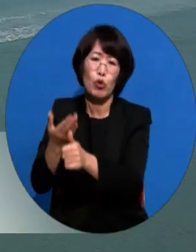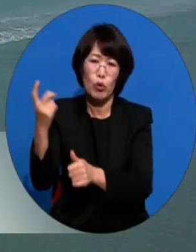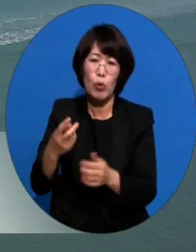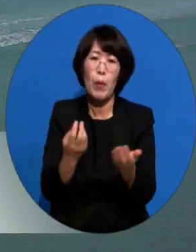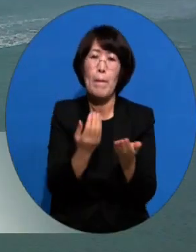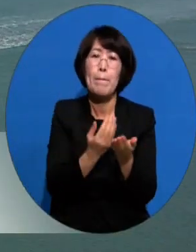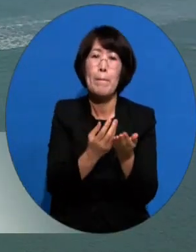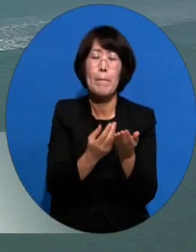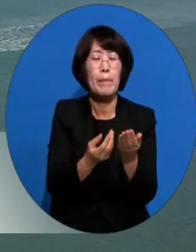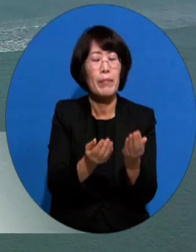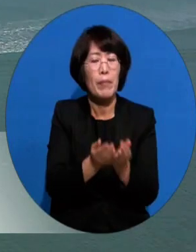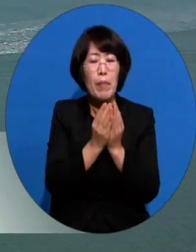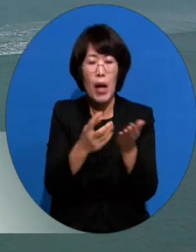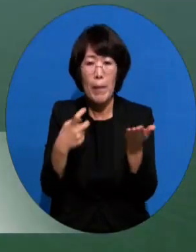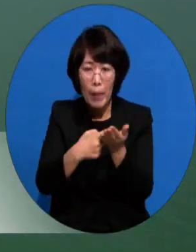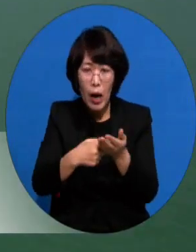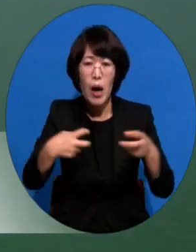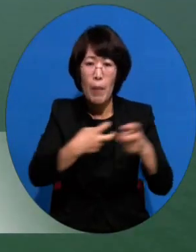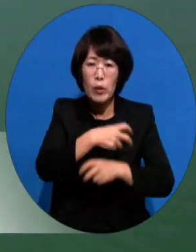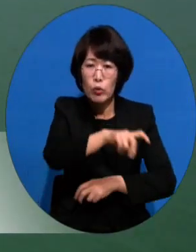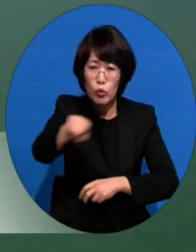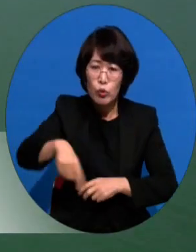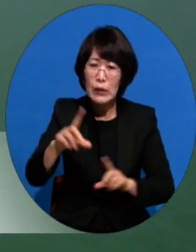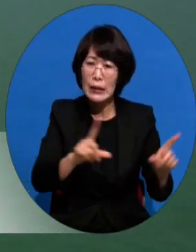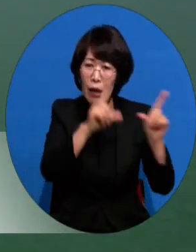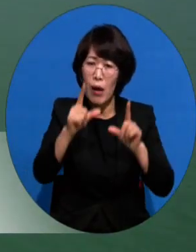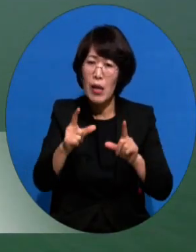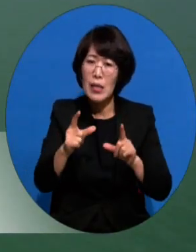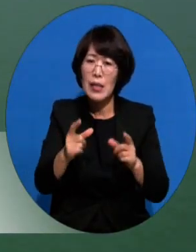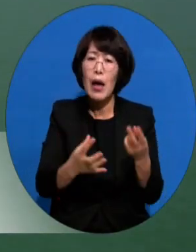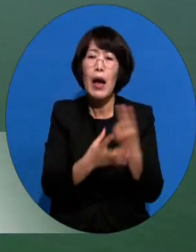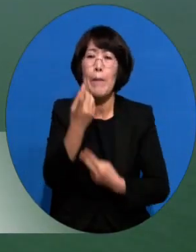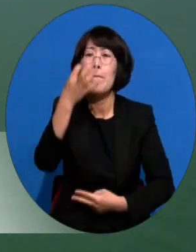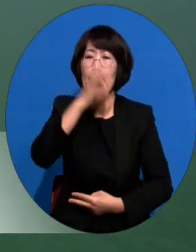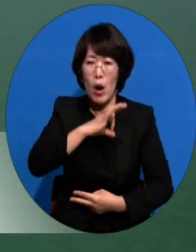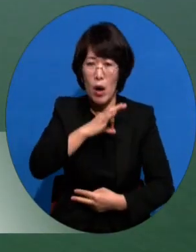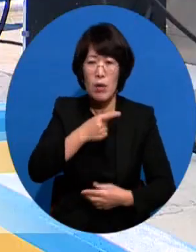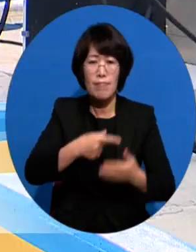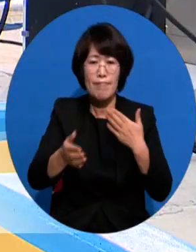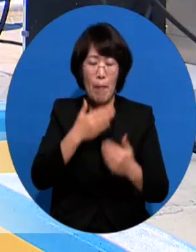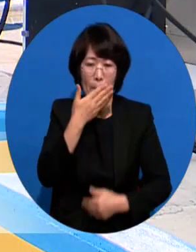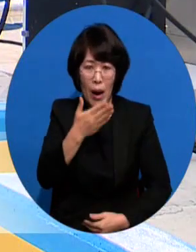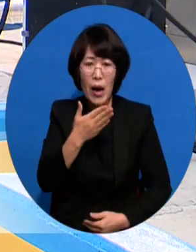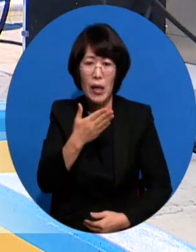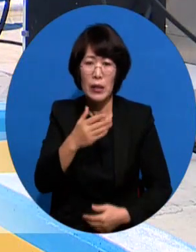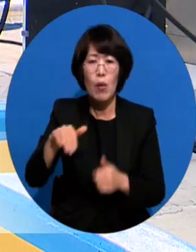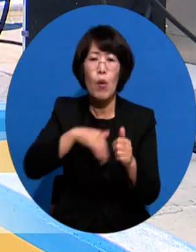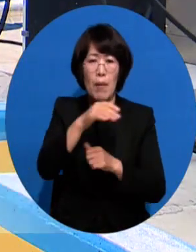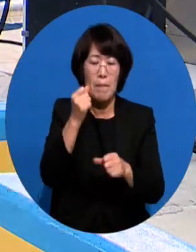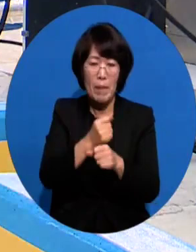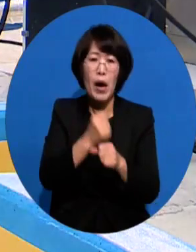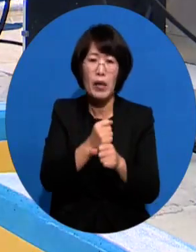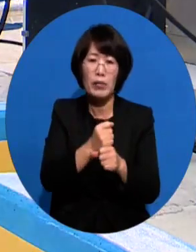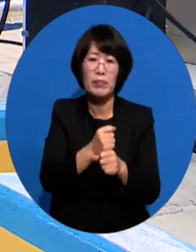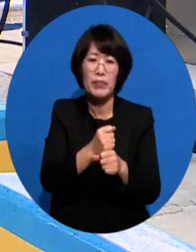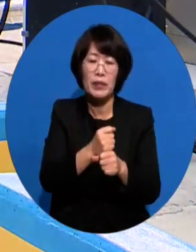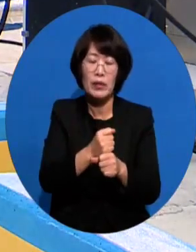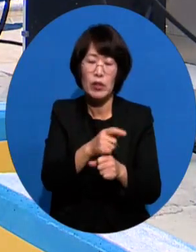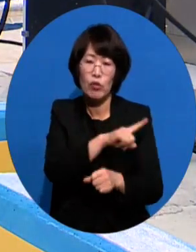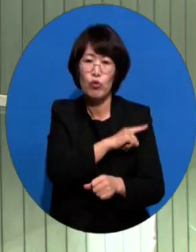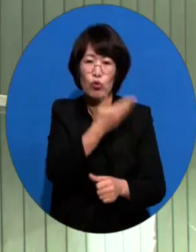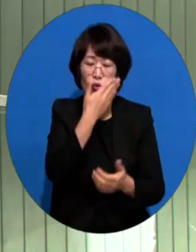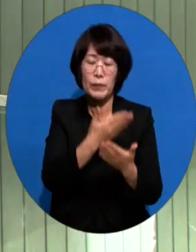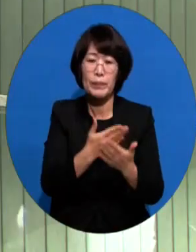요금, 대중교통 노선 등 생활 속에서 통합의 효과를 체감할 수 있는 여건 조성도 선결